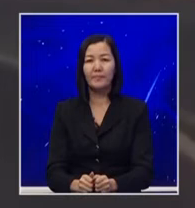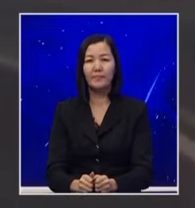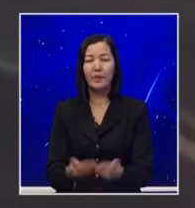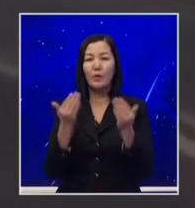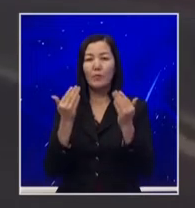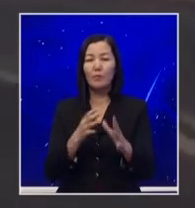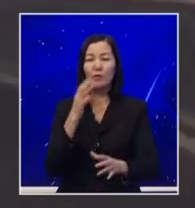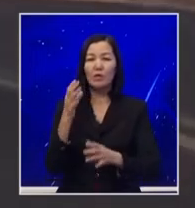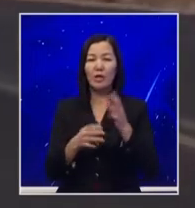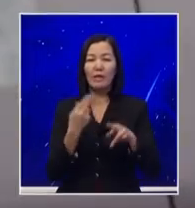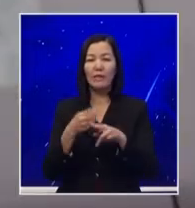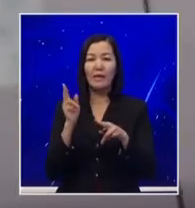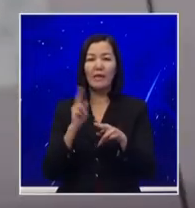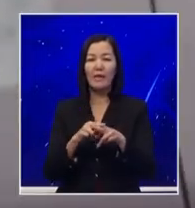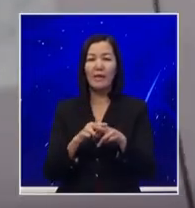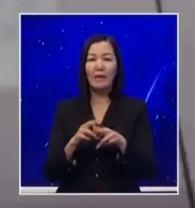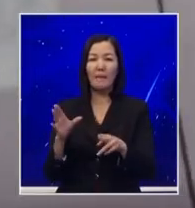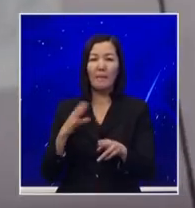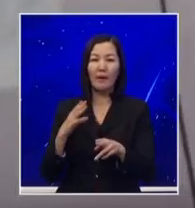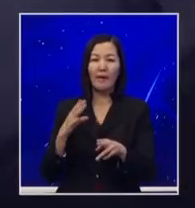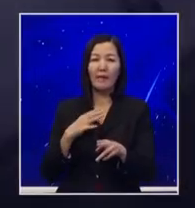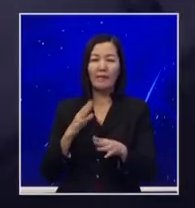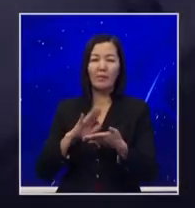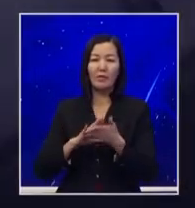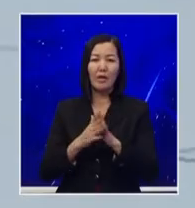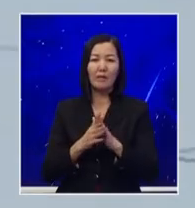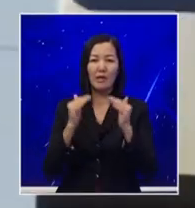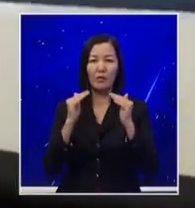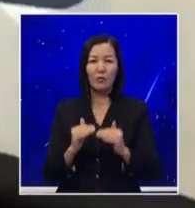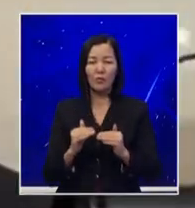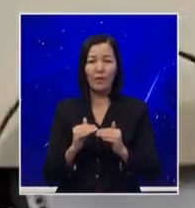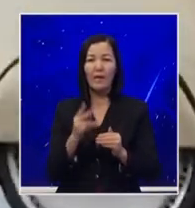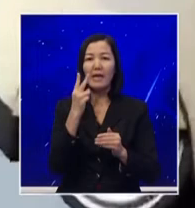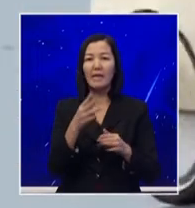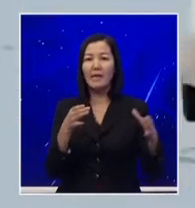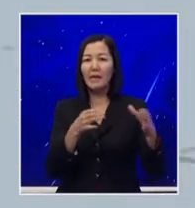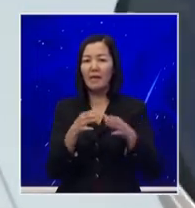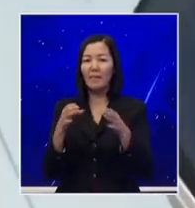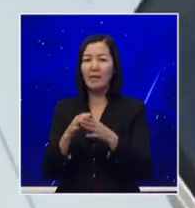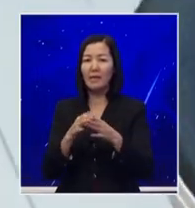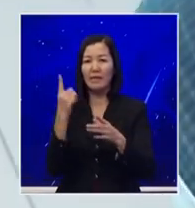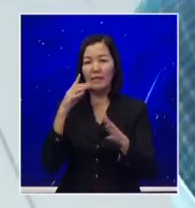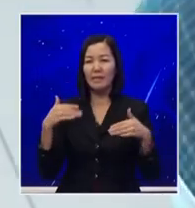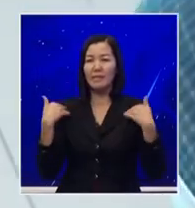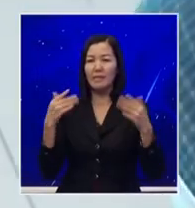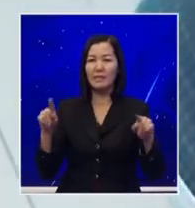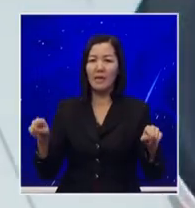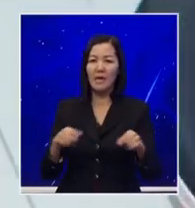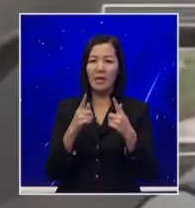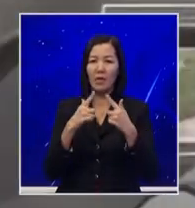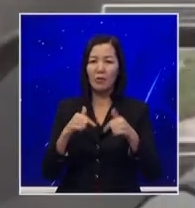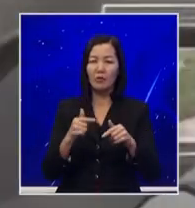Бүгінде жаһандағы ең ауқатты миллиардердің жағдайы мүшкіл. SpaceX және Tesla компаниясының негізін қалаушысы үшін ағымдағы